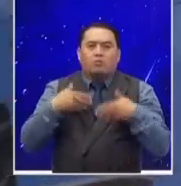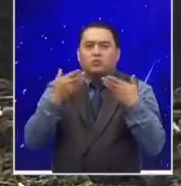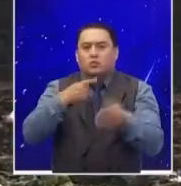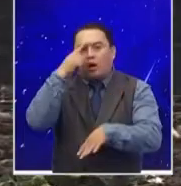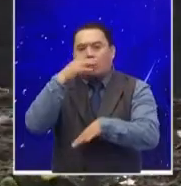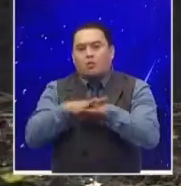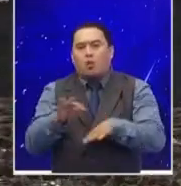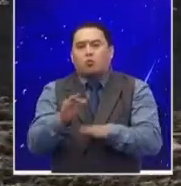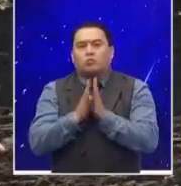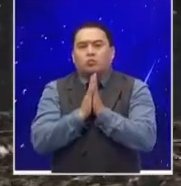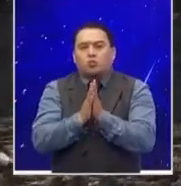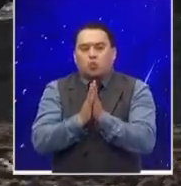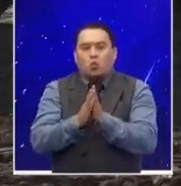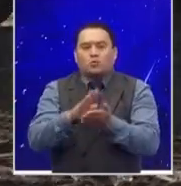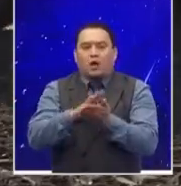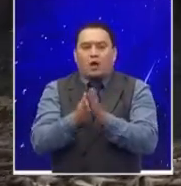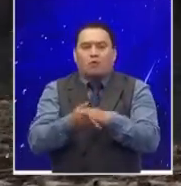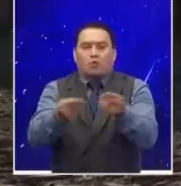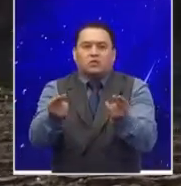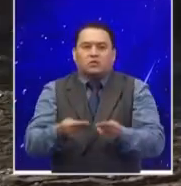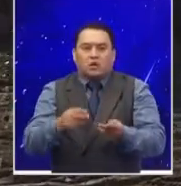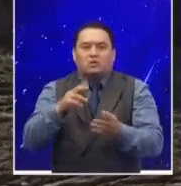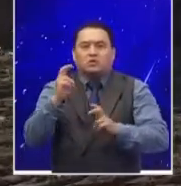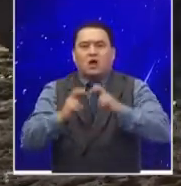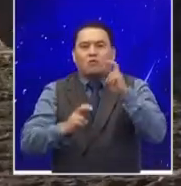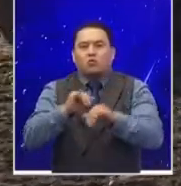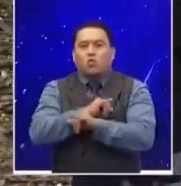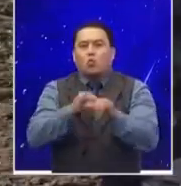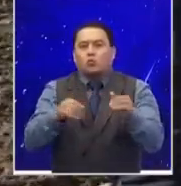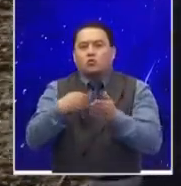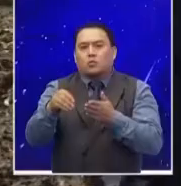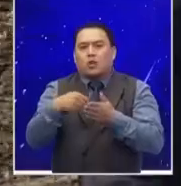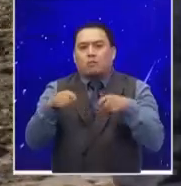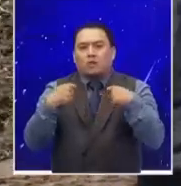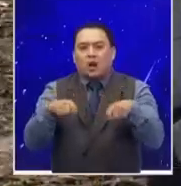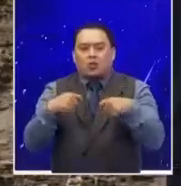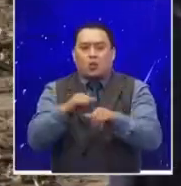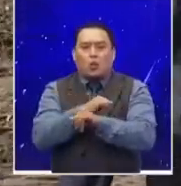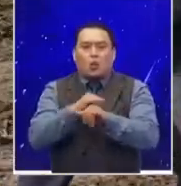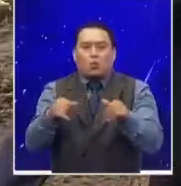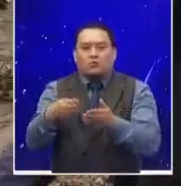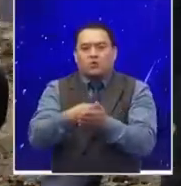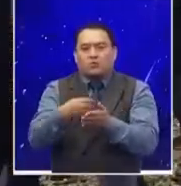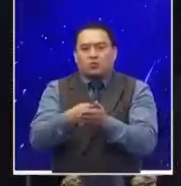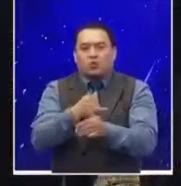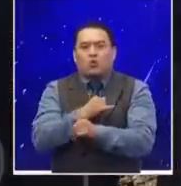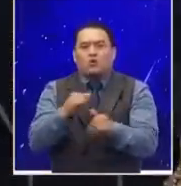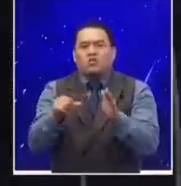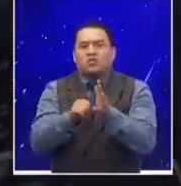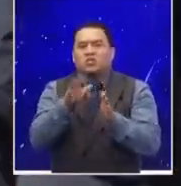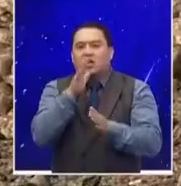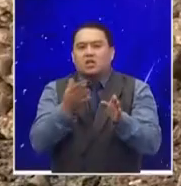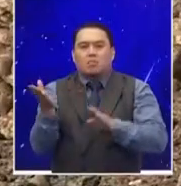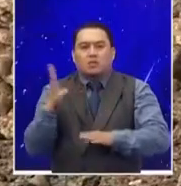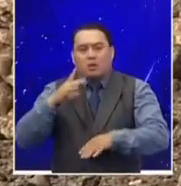акиму области с просьбой достигнуть договоренности с заводами по увеличению закупочной цены, либо увеличению субсидирования. 6 лет назад,